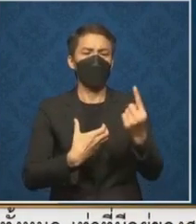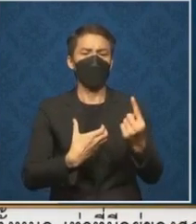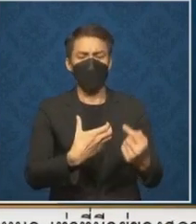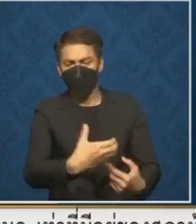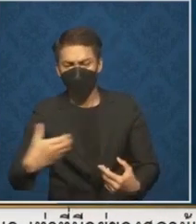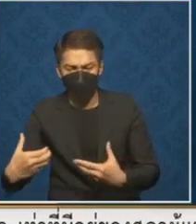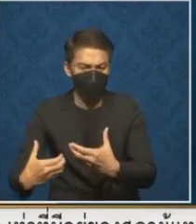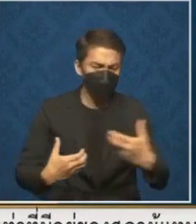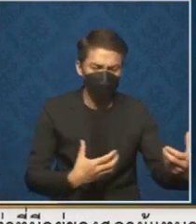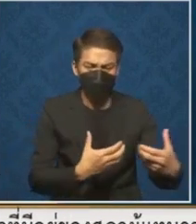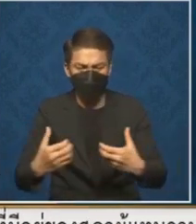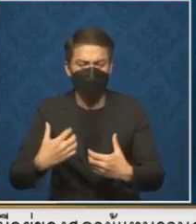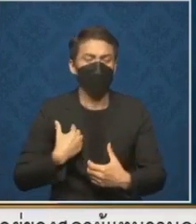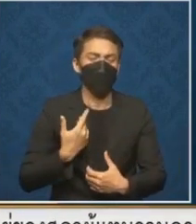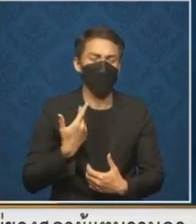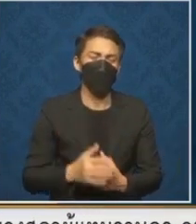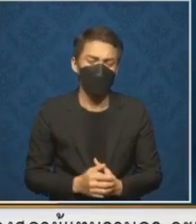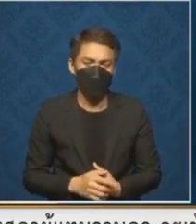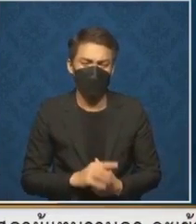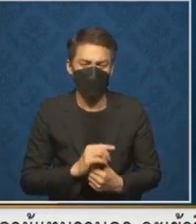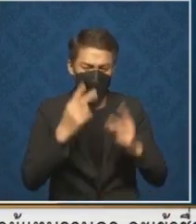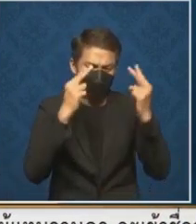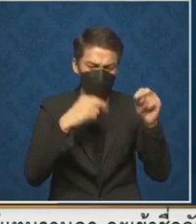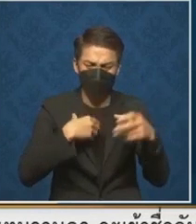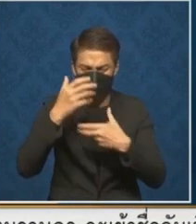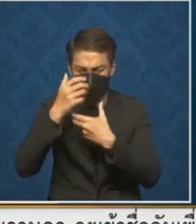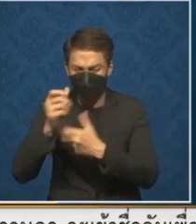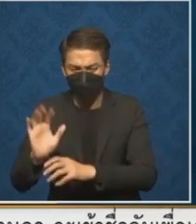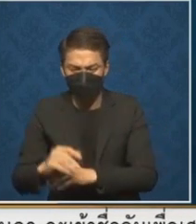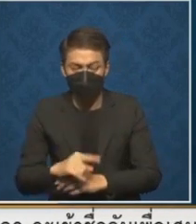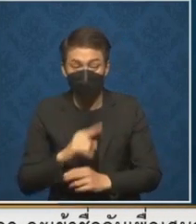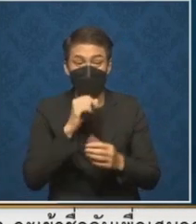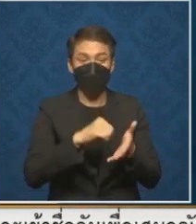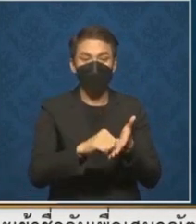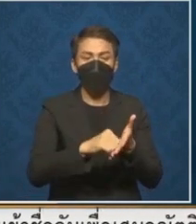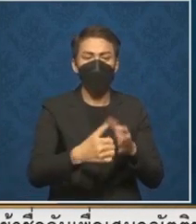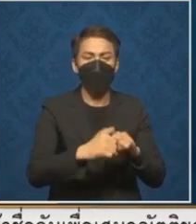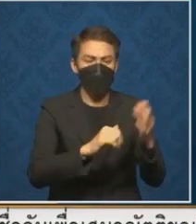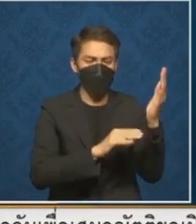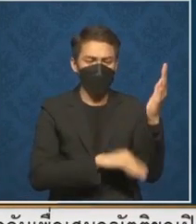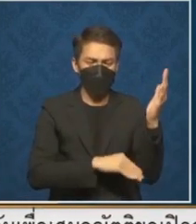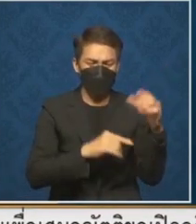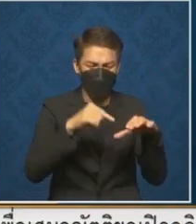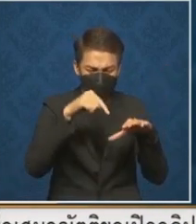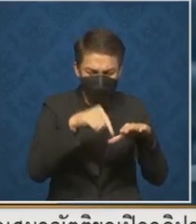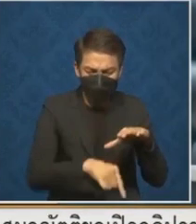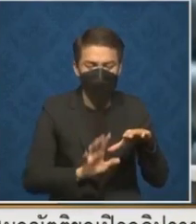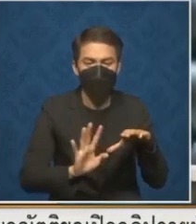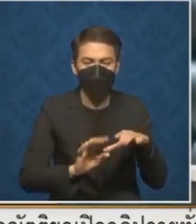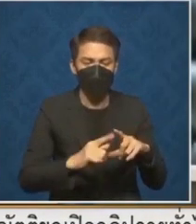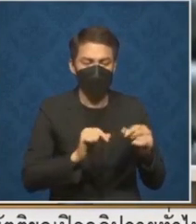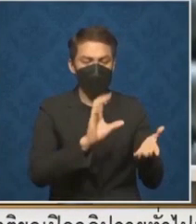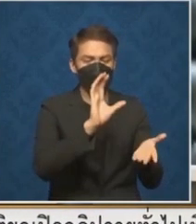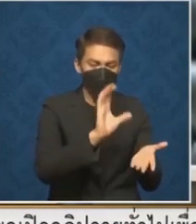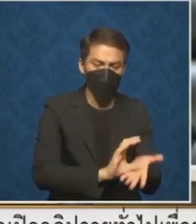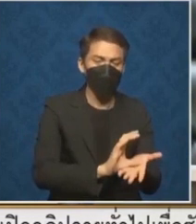่งกัน inaccurateท่านไม่สอยในะครับเพราเวลาท่านแ้ปัตหาพ้ากใต้ท่านลไปดูผมไมอยากจะลกเขไปง